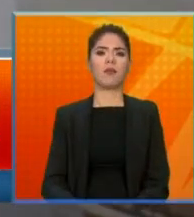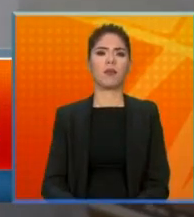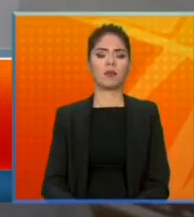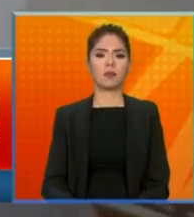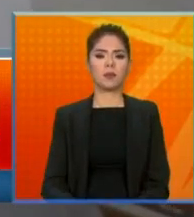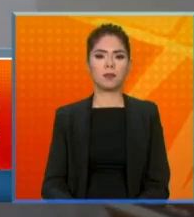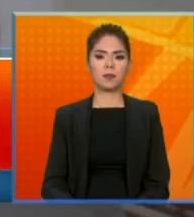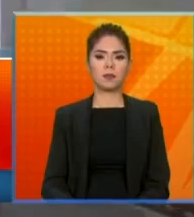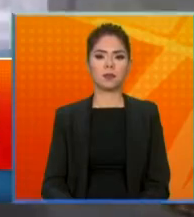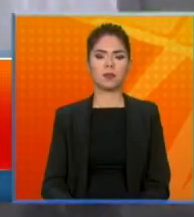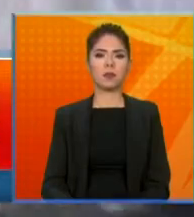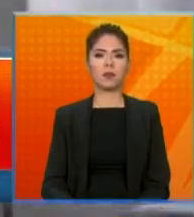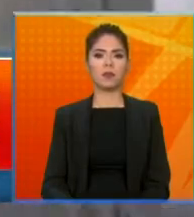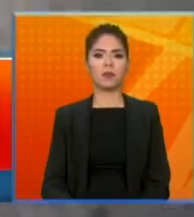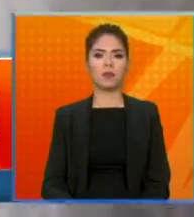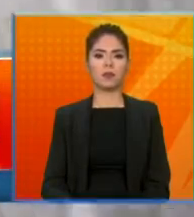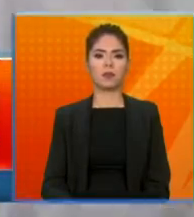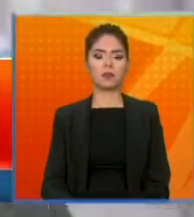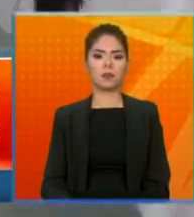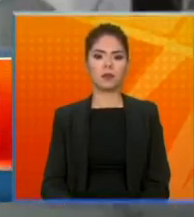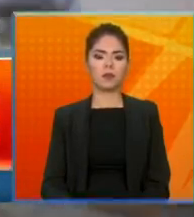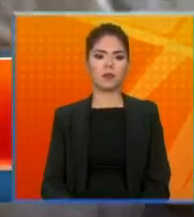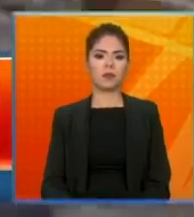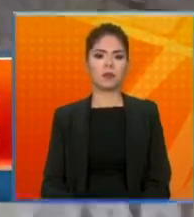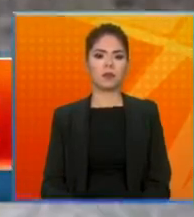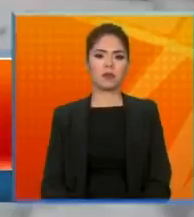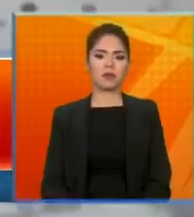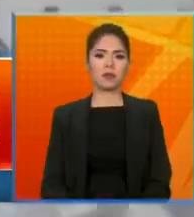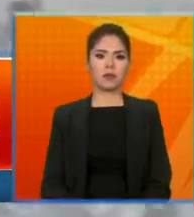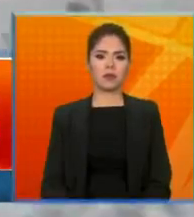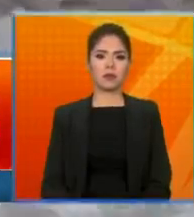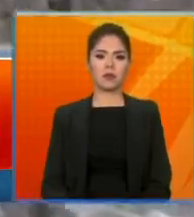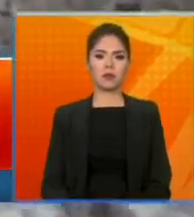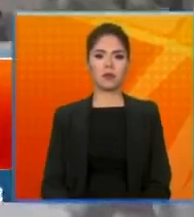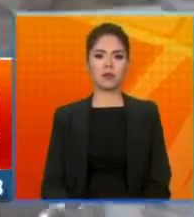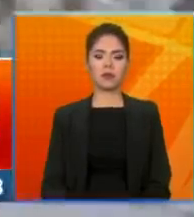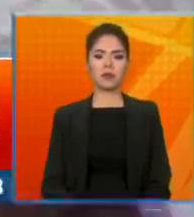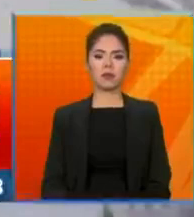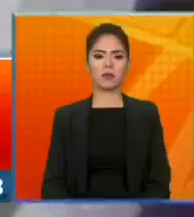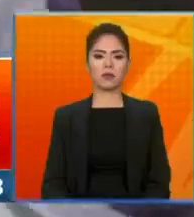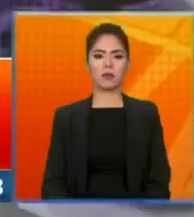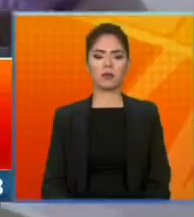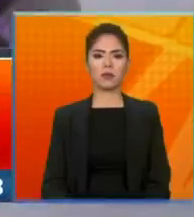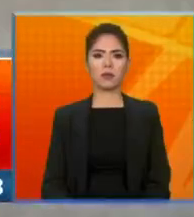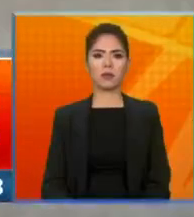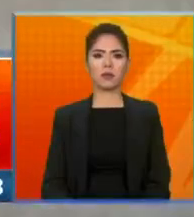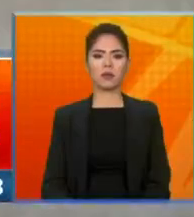mutfak ihtiyaçlarını 100 TL'ye alıp çıkabiliyorduk. Şimdi ben 100 TL'ye girdiğim zaman en fazla 4 veya